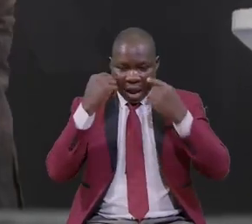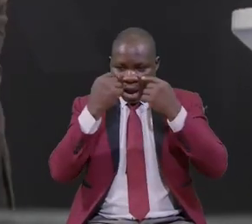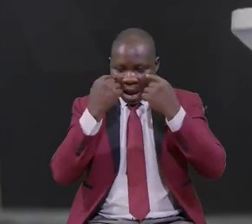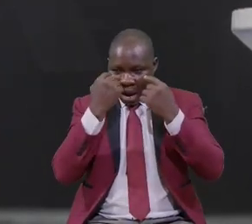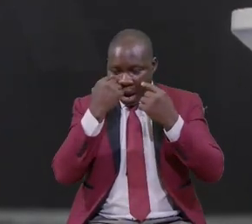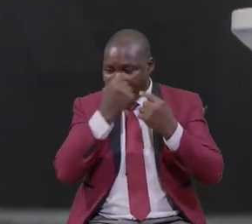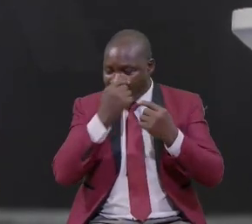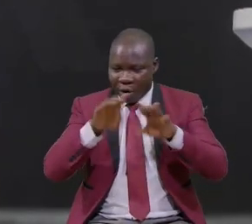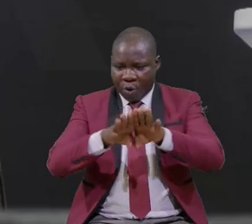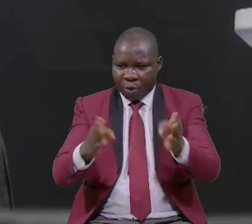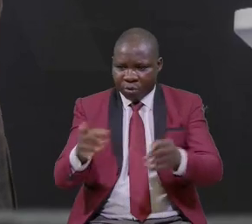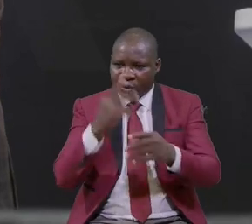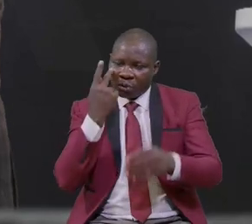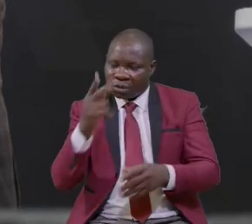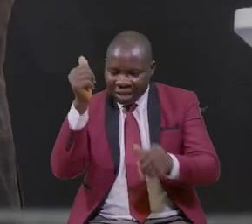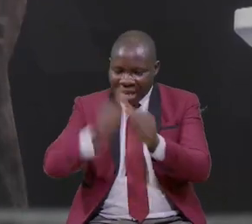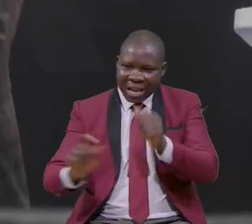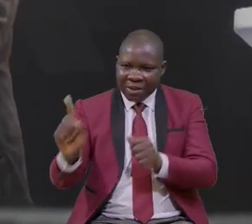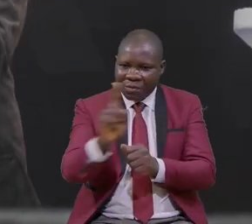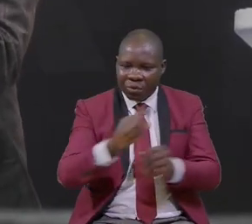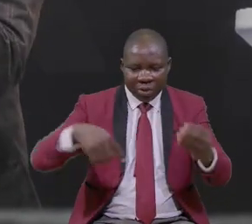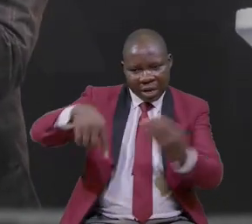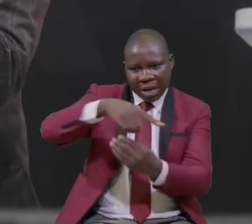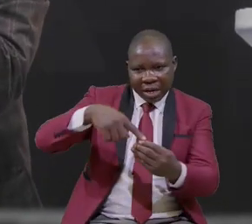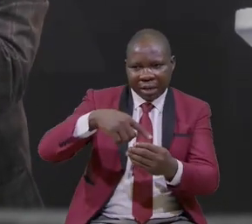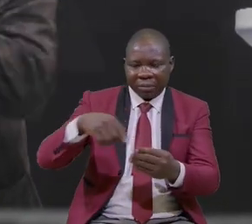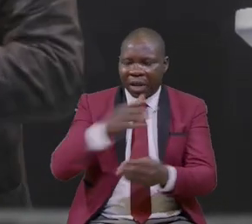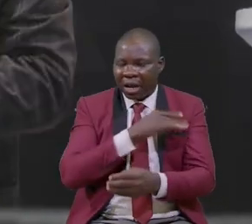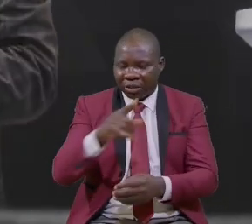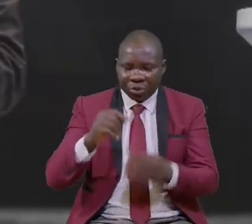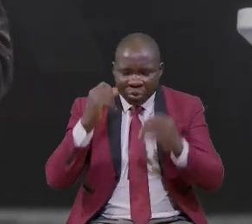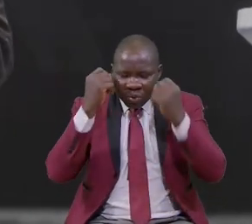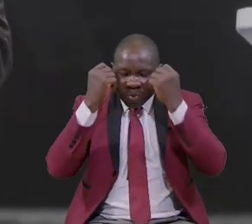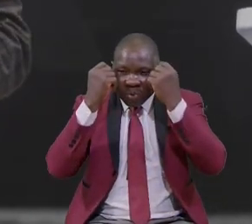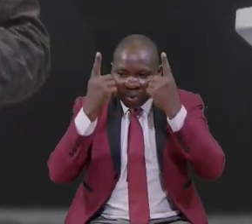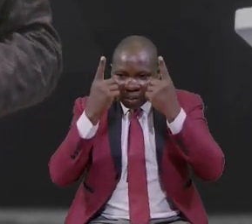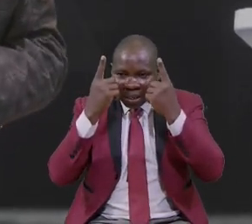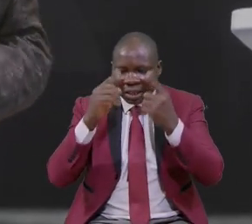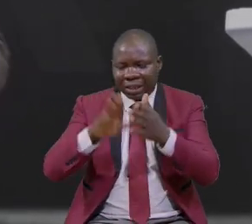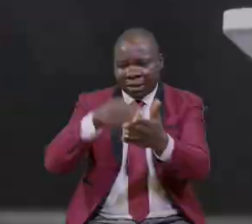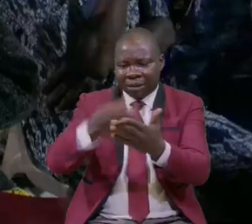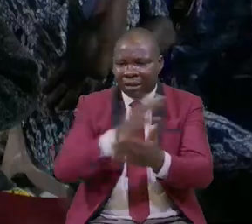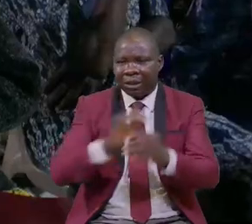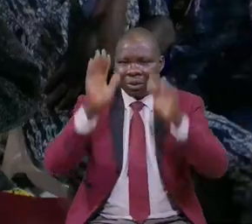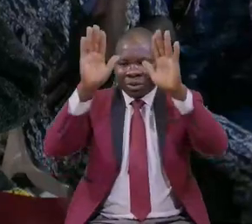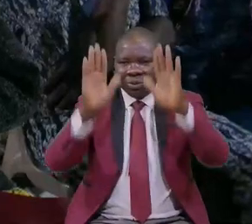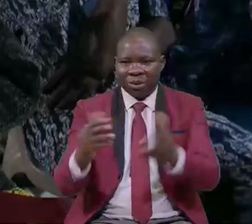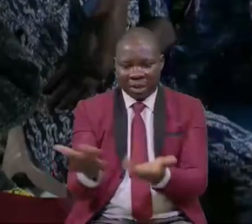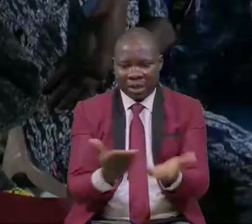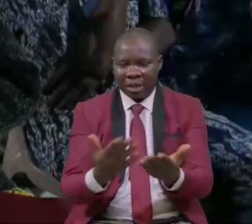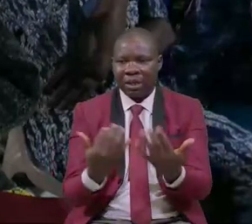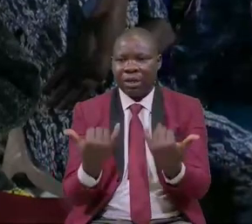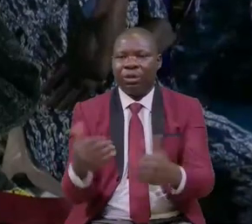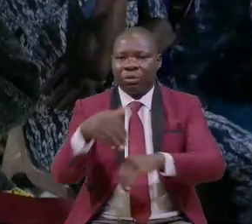toi, tu t'étonnes. Des signes qui font que tu es étonné. Signe et prodige pour toi ce soir.